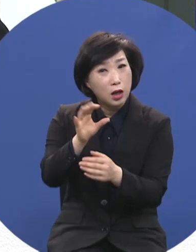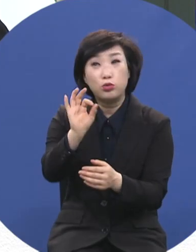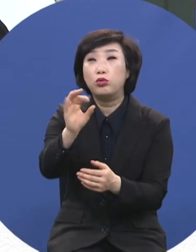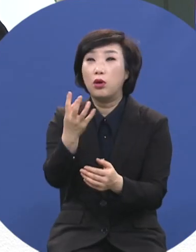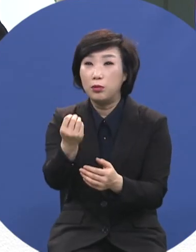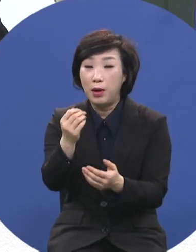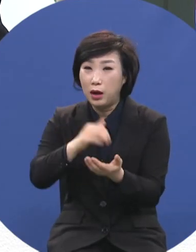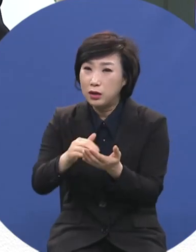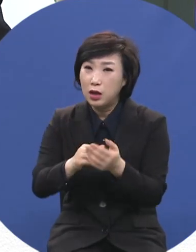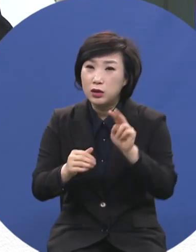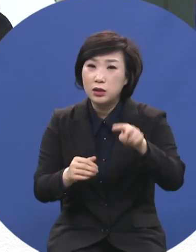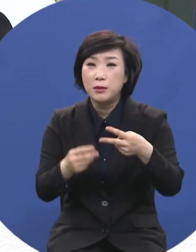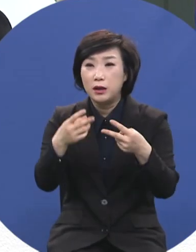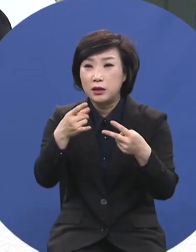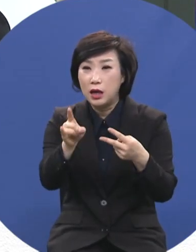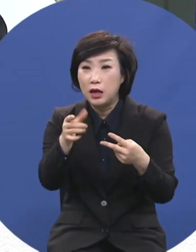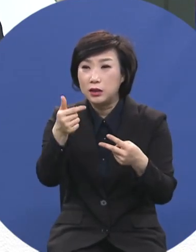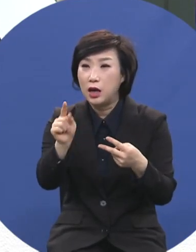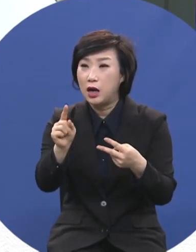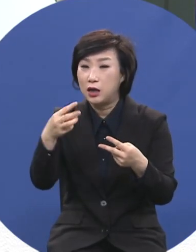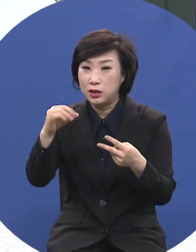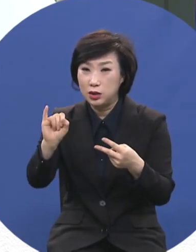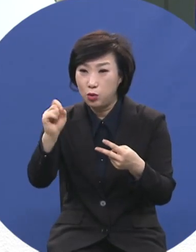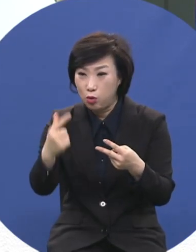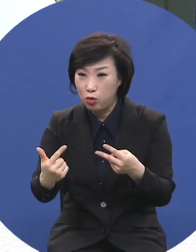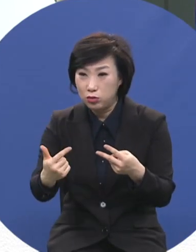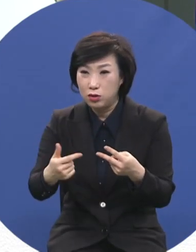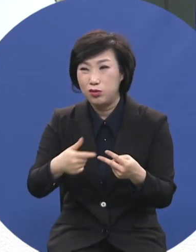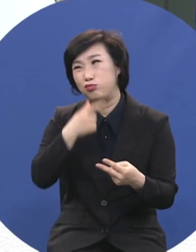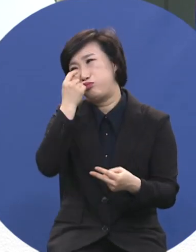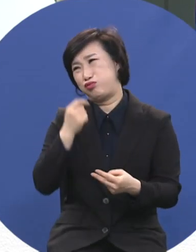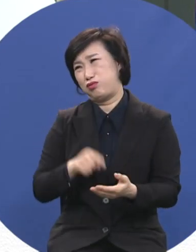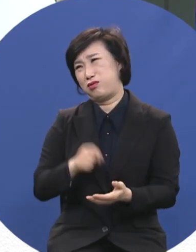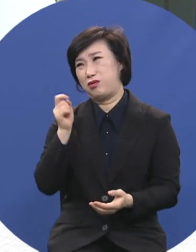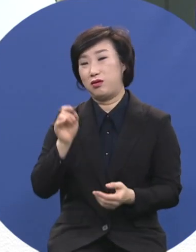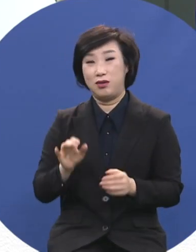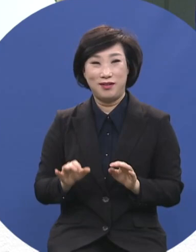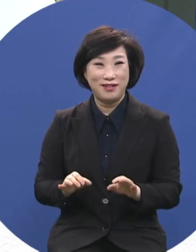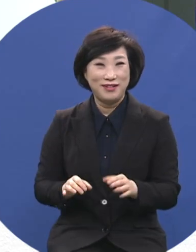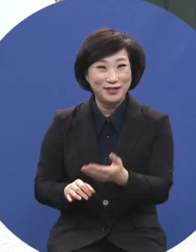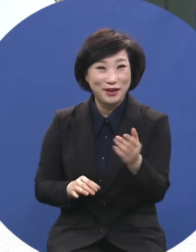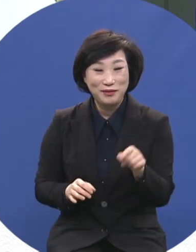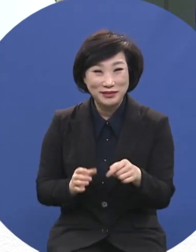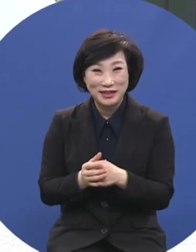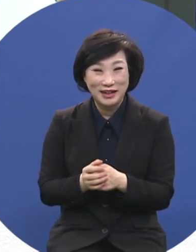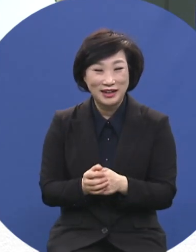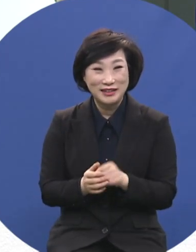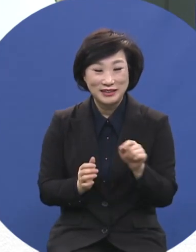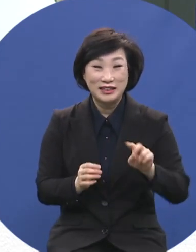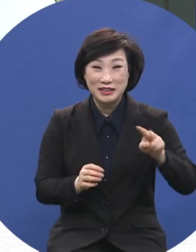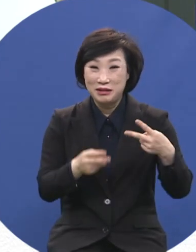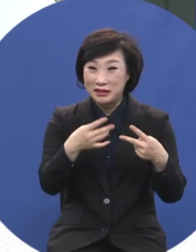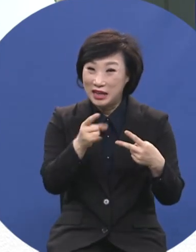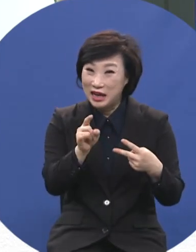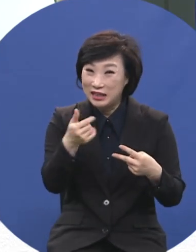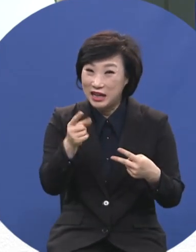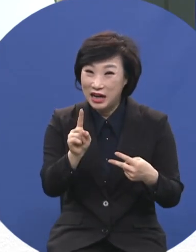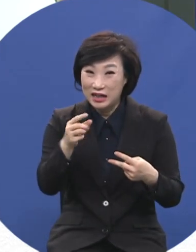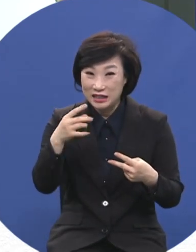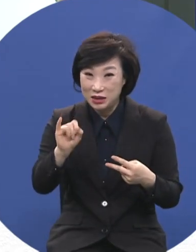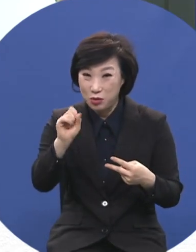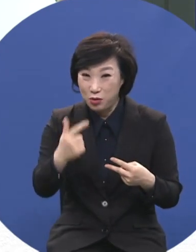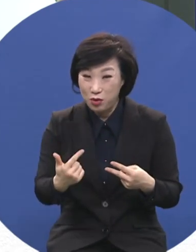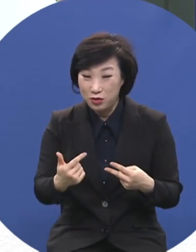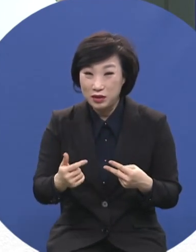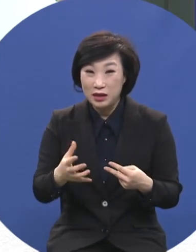200데나리온을 가지도 모자랄 것입니다. 그 제자 참 분수없어. 200데나리온 가지고 어떻게 그 많은 사람을 먹여? 그게